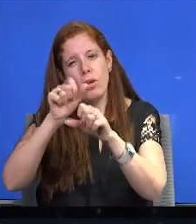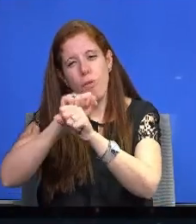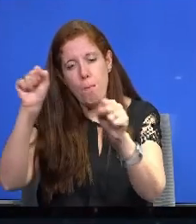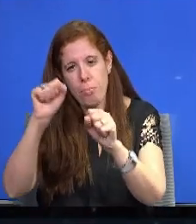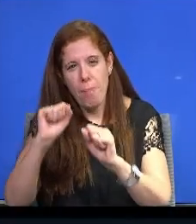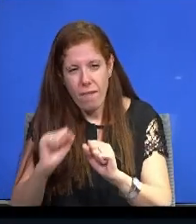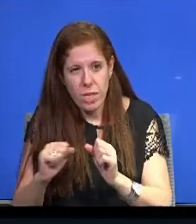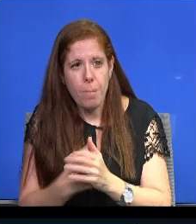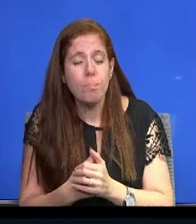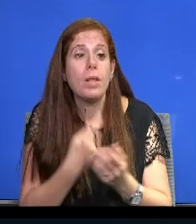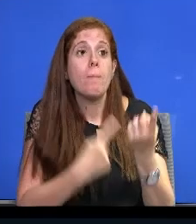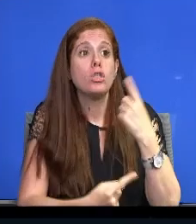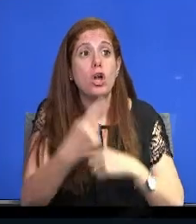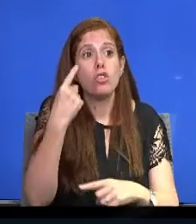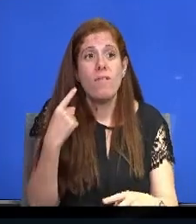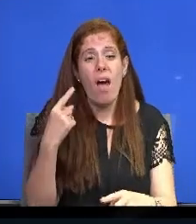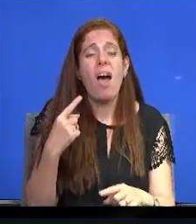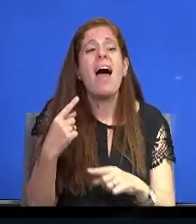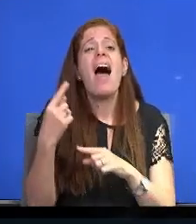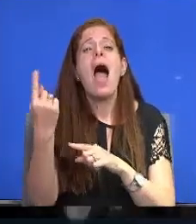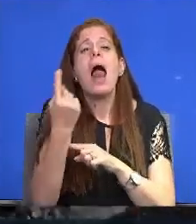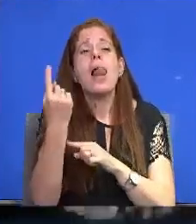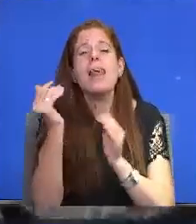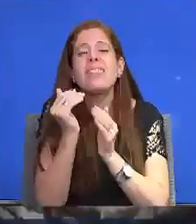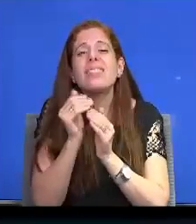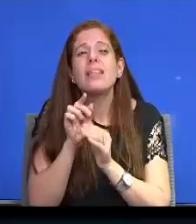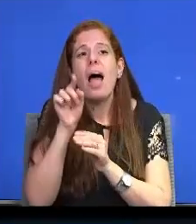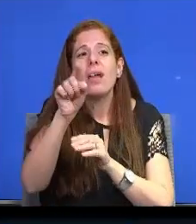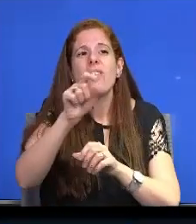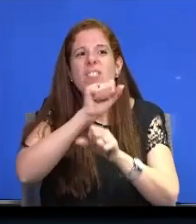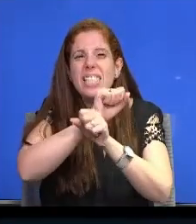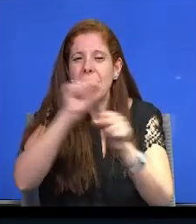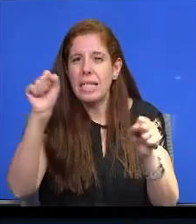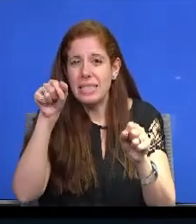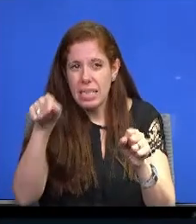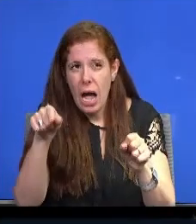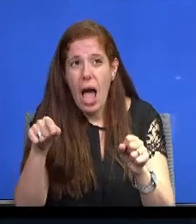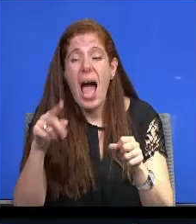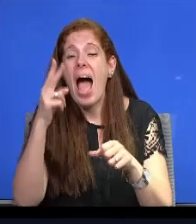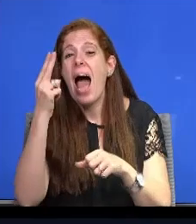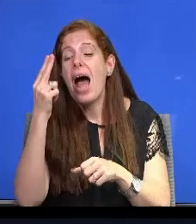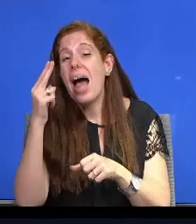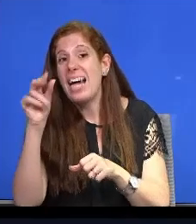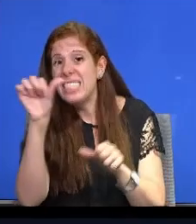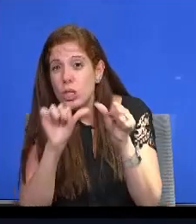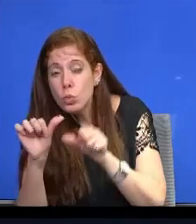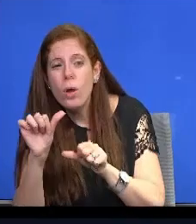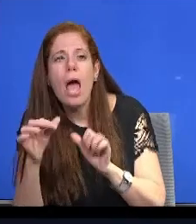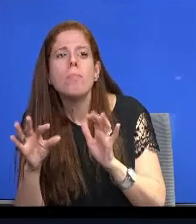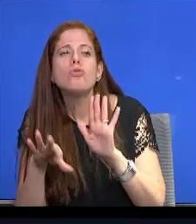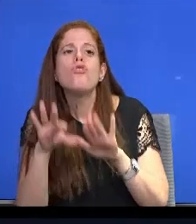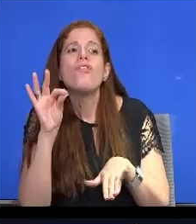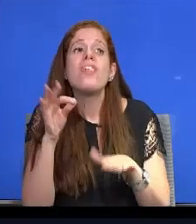בשנה שעברה שוגרה חללית קטנה לעבר האסטרואיד דימורפוס והתרסקה עליו. הניסוי הזה נועד לבדוק אם אפשר להסיט גופים